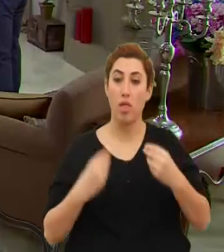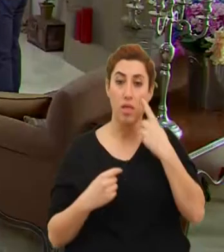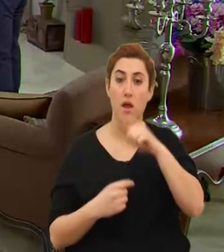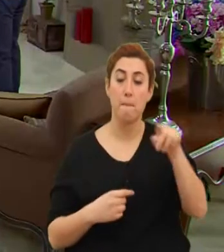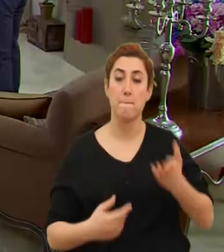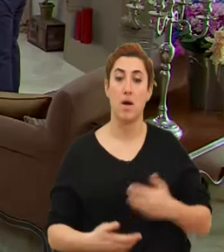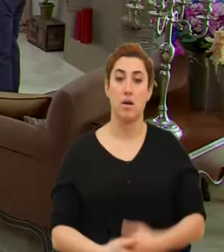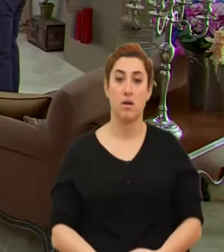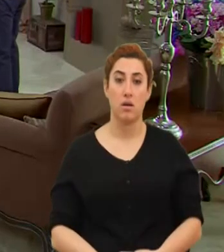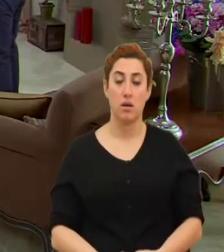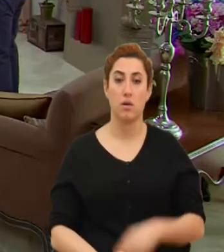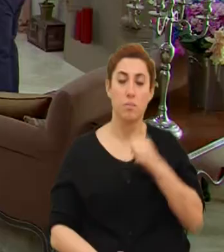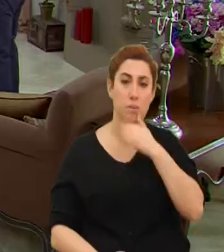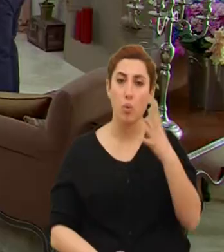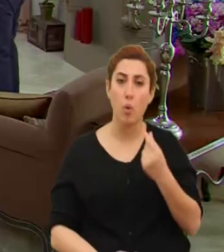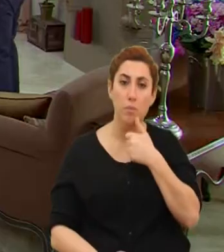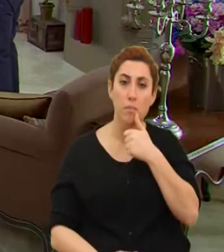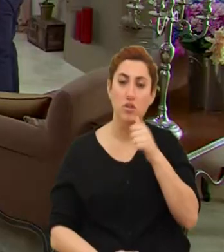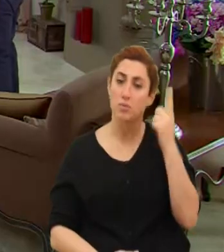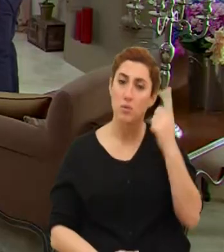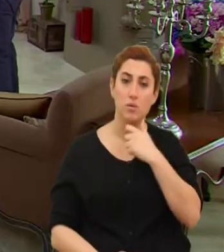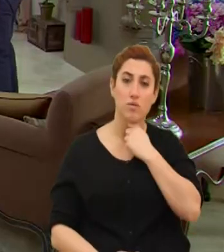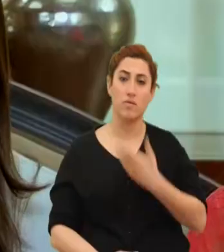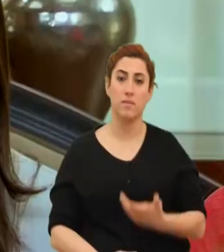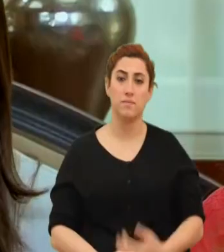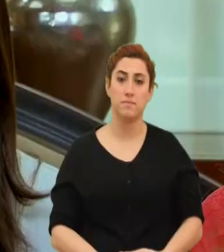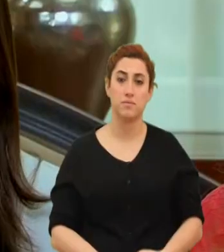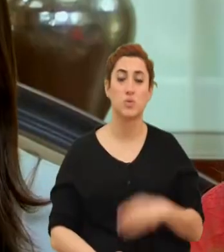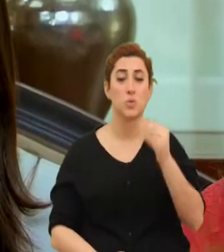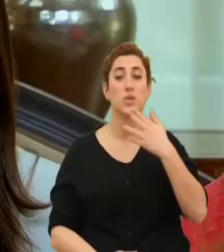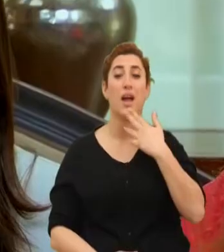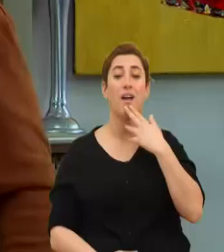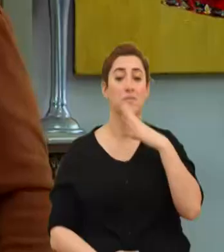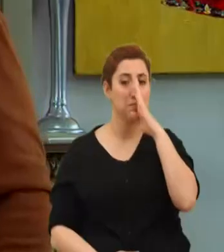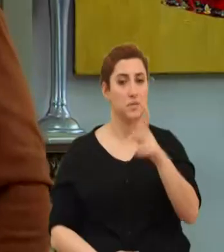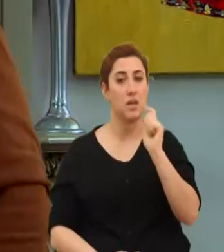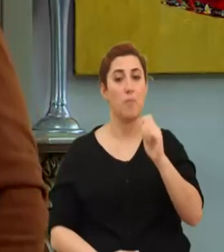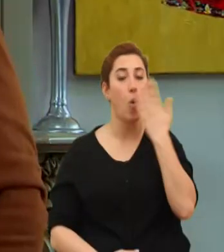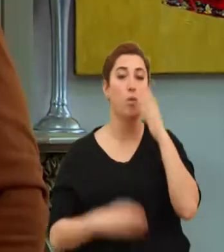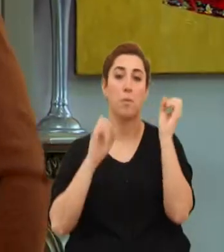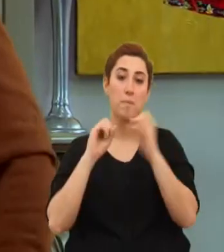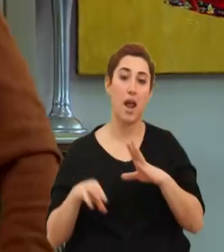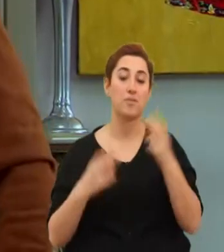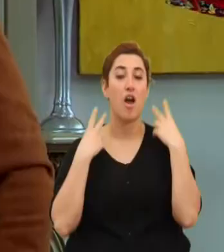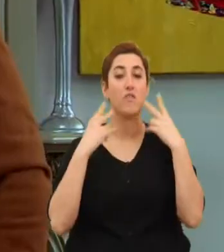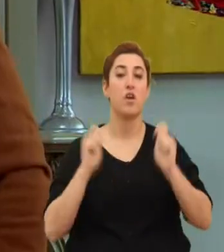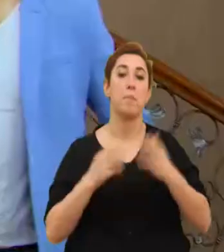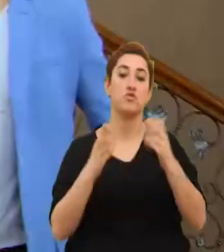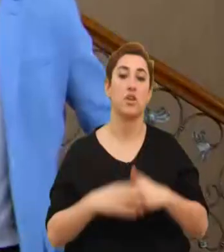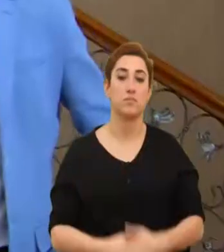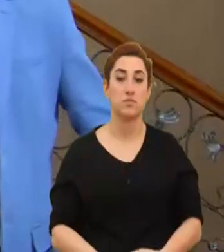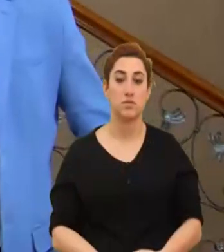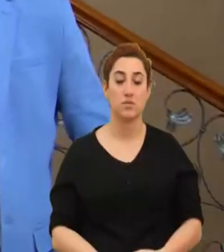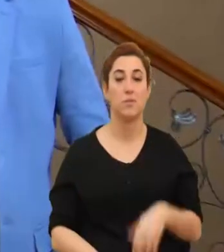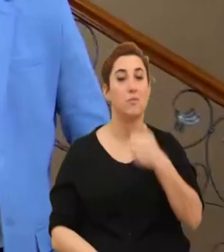ya. Allah Allah, ne oluyor babacığım Allah aşkına? Küçük hanım burnunun dikine gitmiş, okulu bırakmış, artist